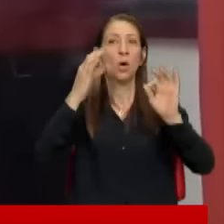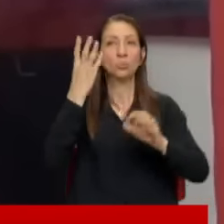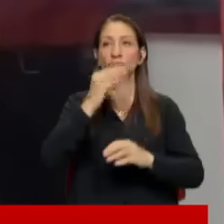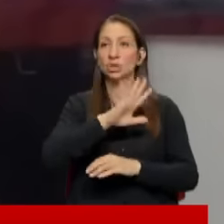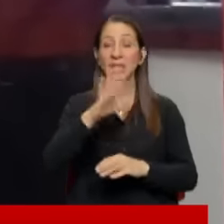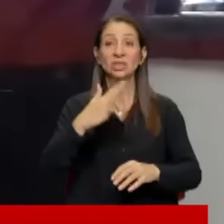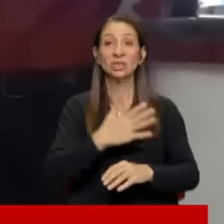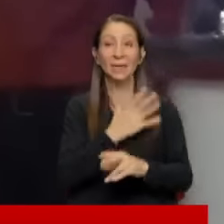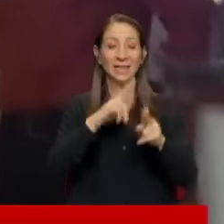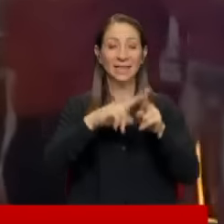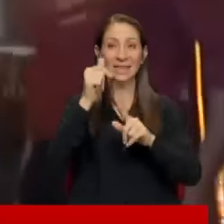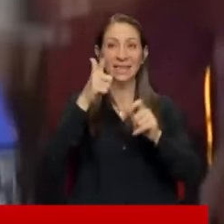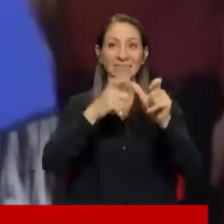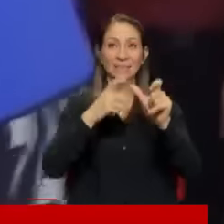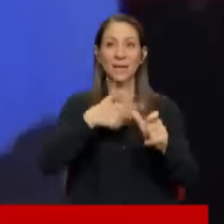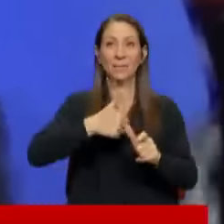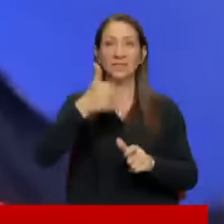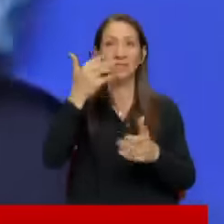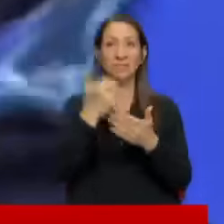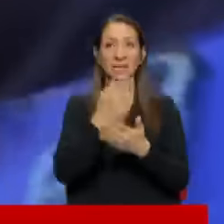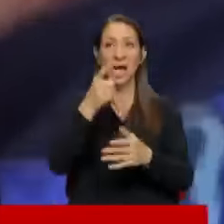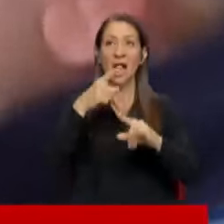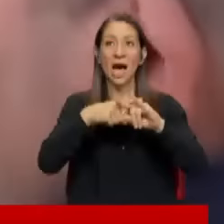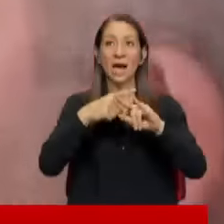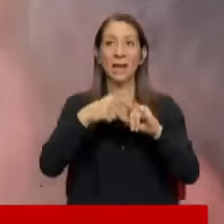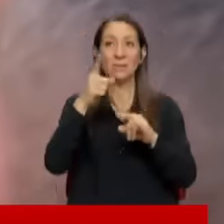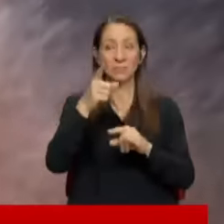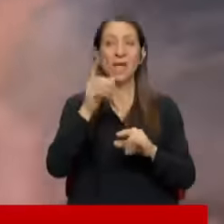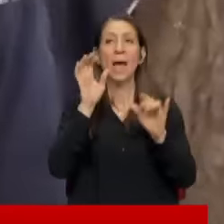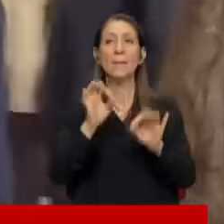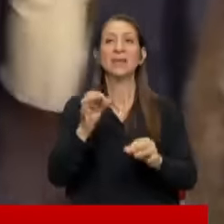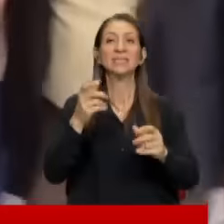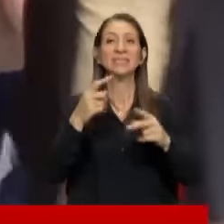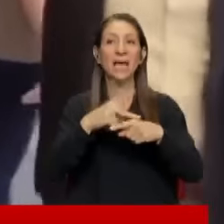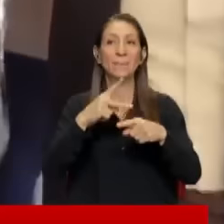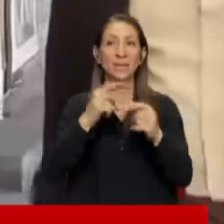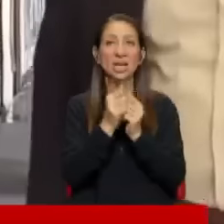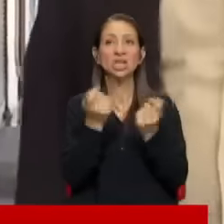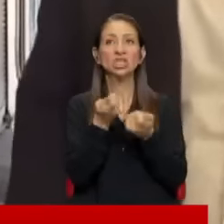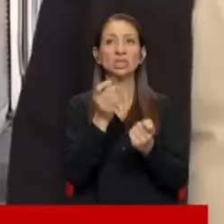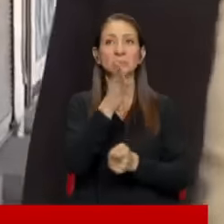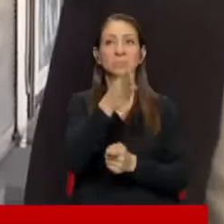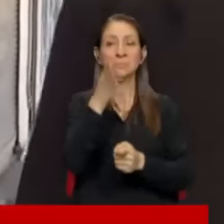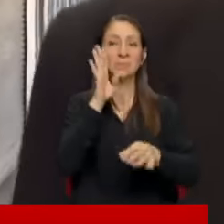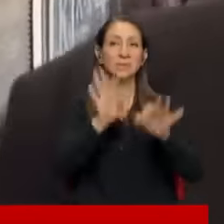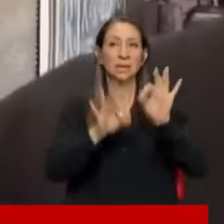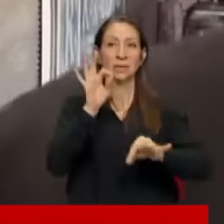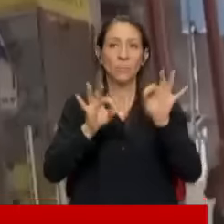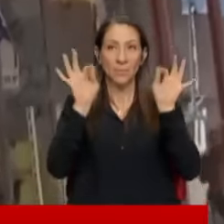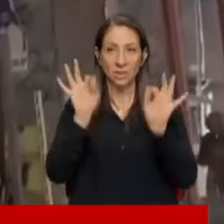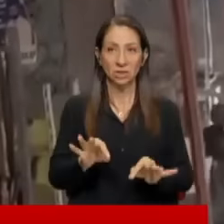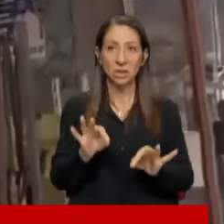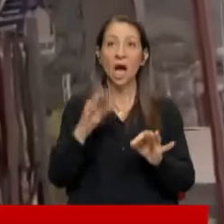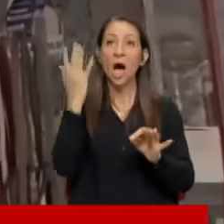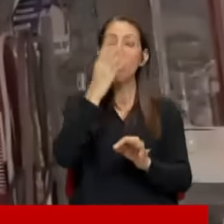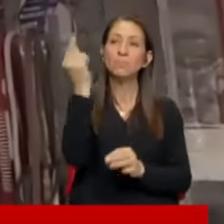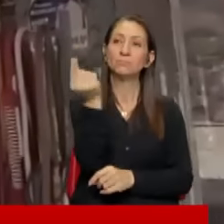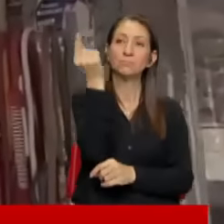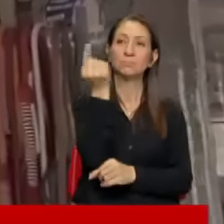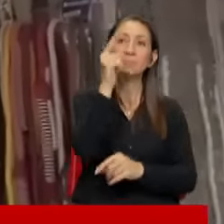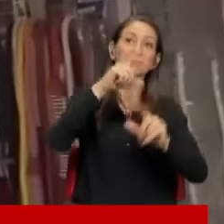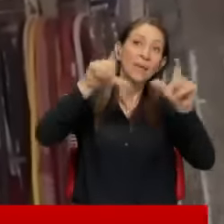Türkçe. Tamam. CHP'den Kilis Belediye Başkanı olarak seçilen Hakan Bilecen de zabıta eşliğinde iş yerlerine denetimler başlattı. Arapça